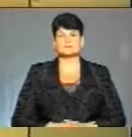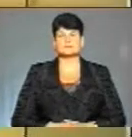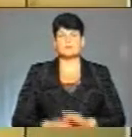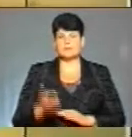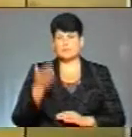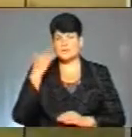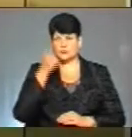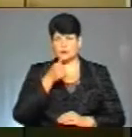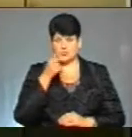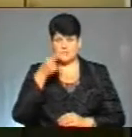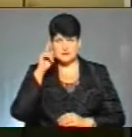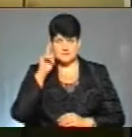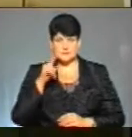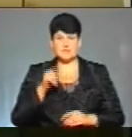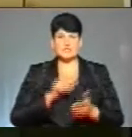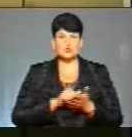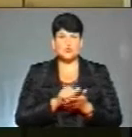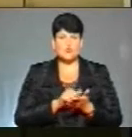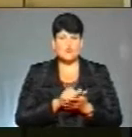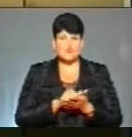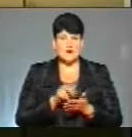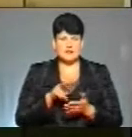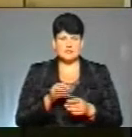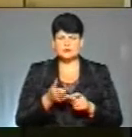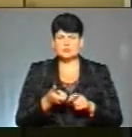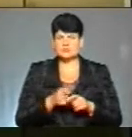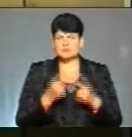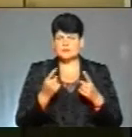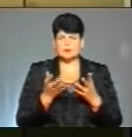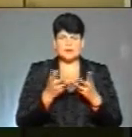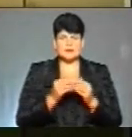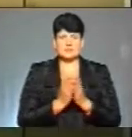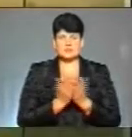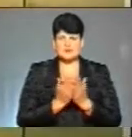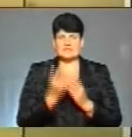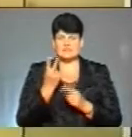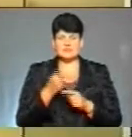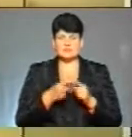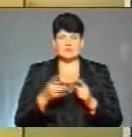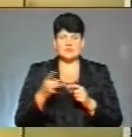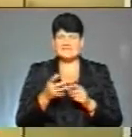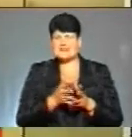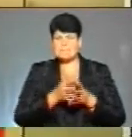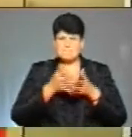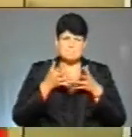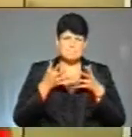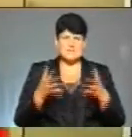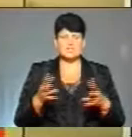Минулого року, як вам відомо, ми друкували дуже велику кількість підручників, в 2,5 рази більше,